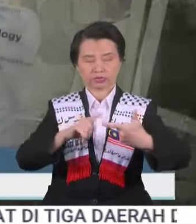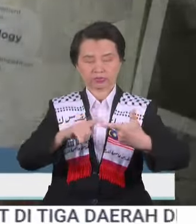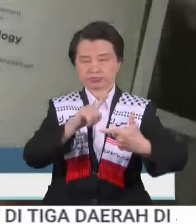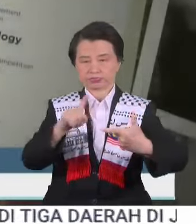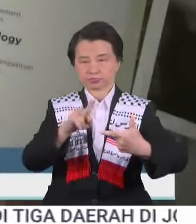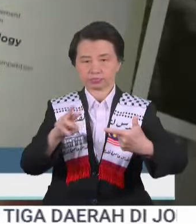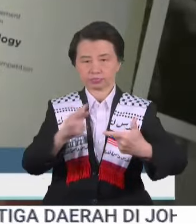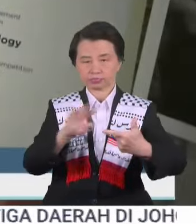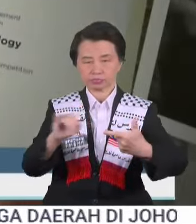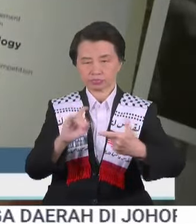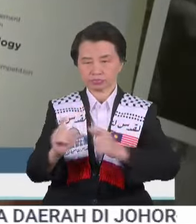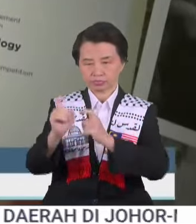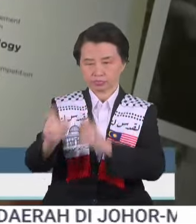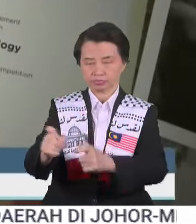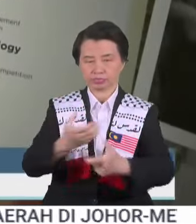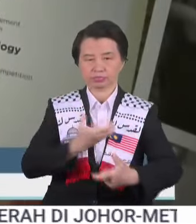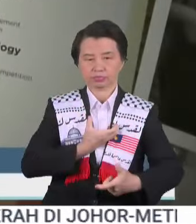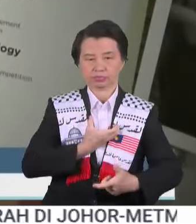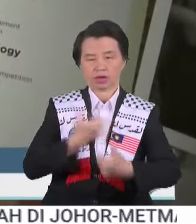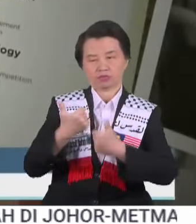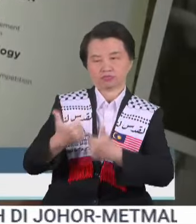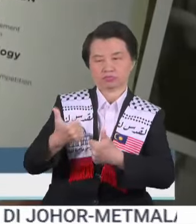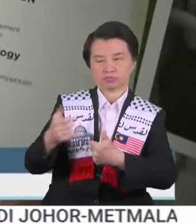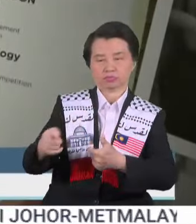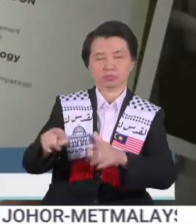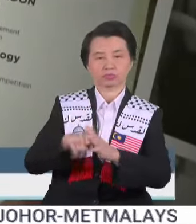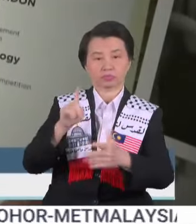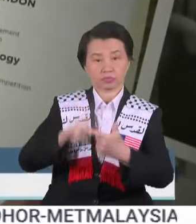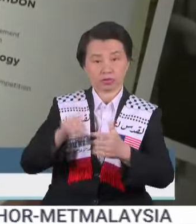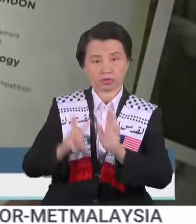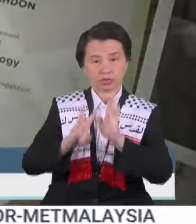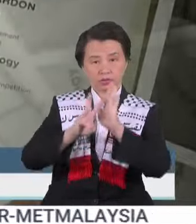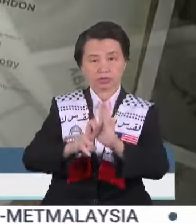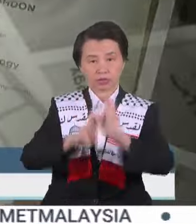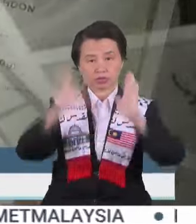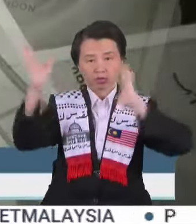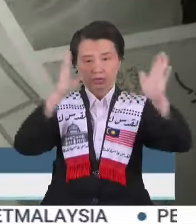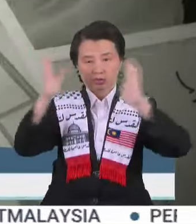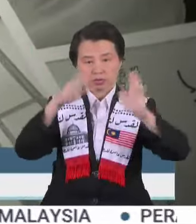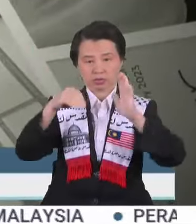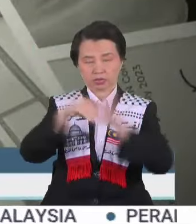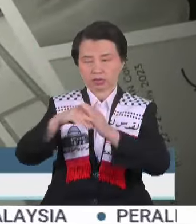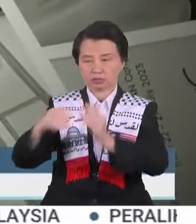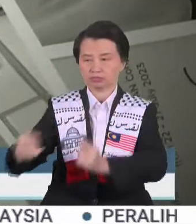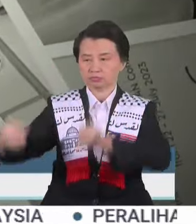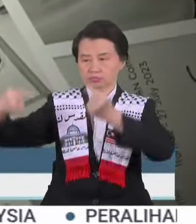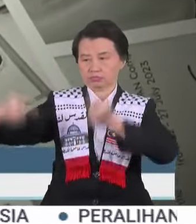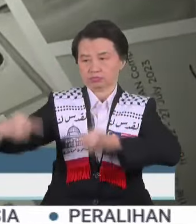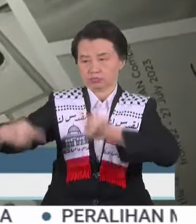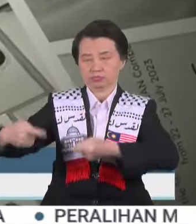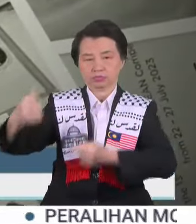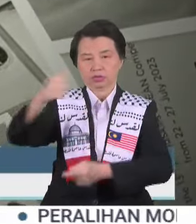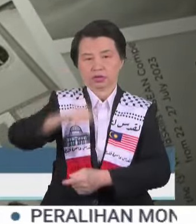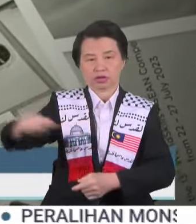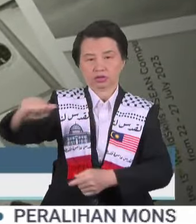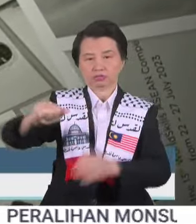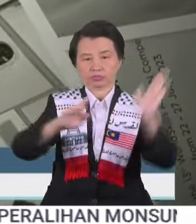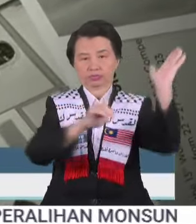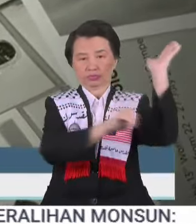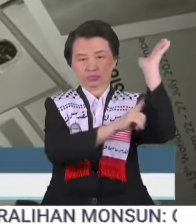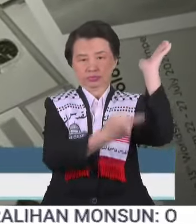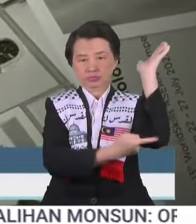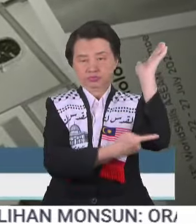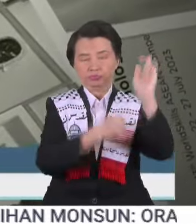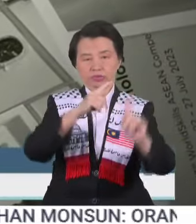pula dianugerahkan pingat kecemerlangan ketika mewakili Malaysia dalam pertandingan Asia Abu Dhabi